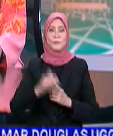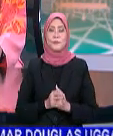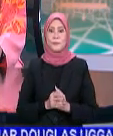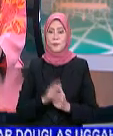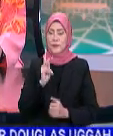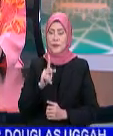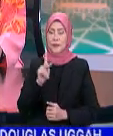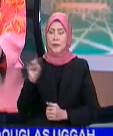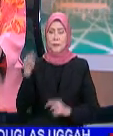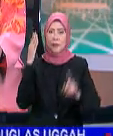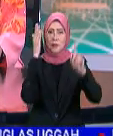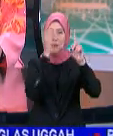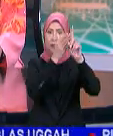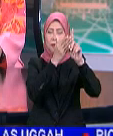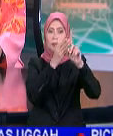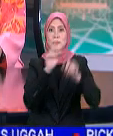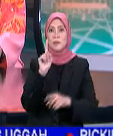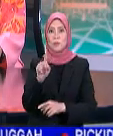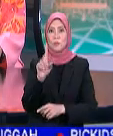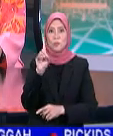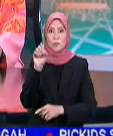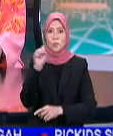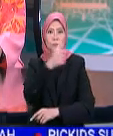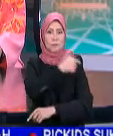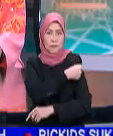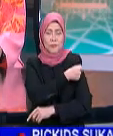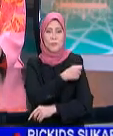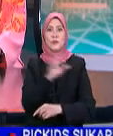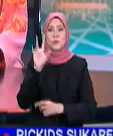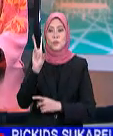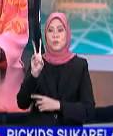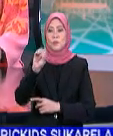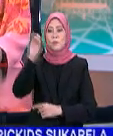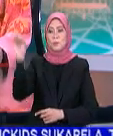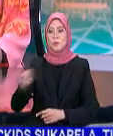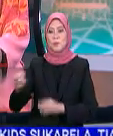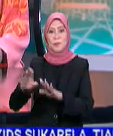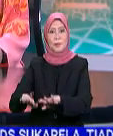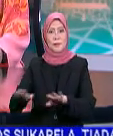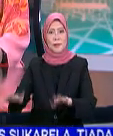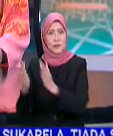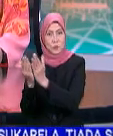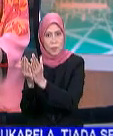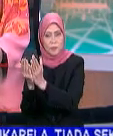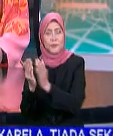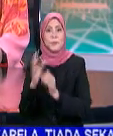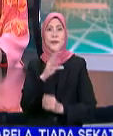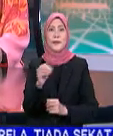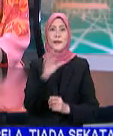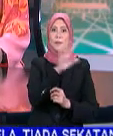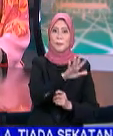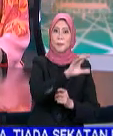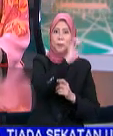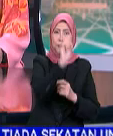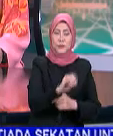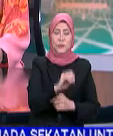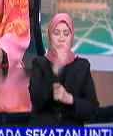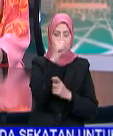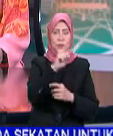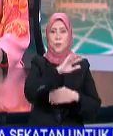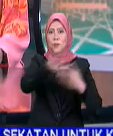KKM menyasarkan pemberian satu dos vaksin kepada 70% kanak-kanak di sekolah dan 50%